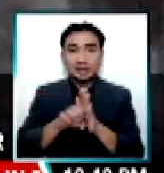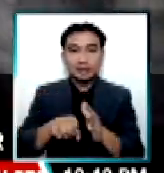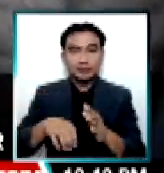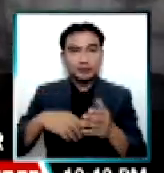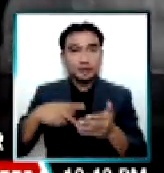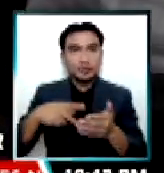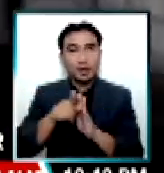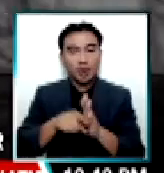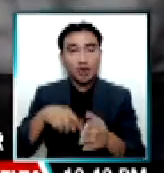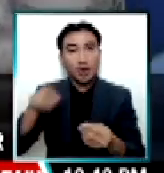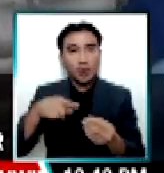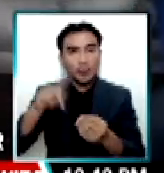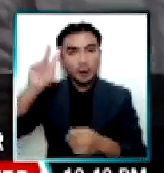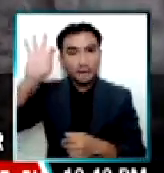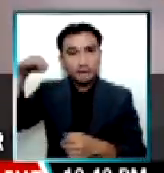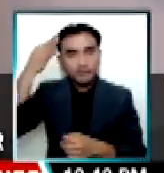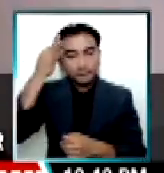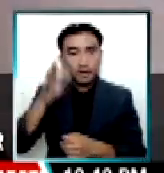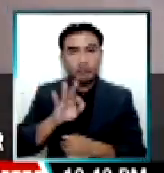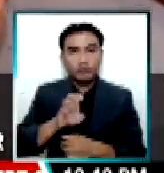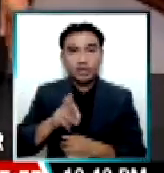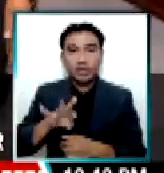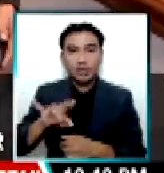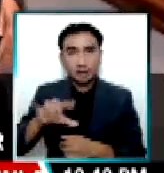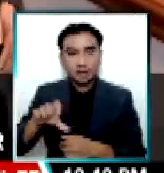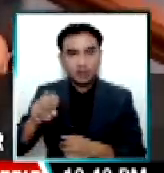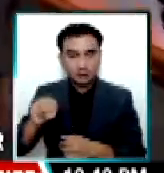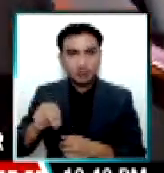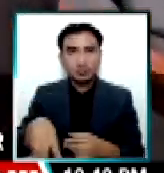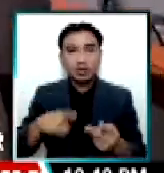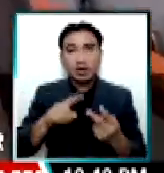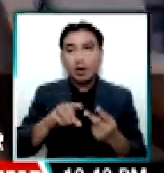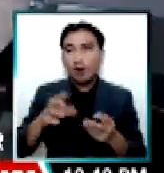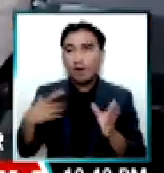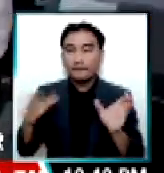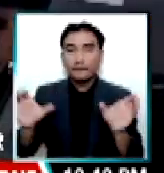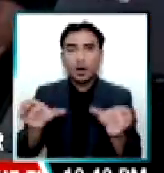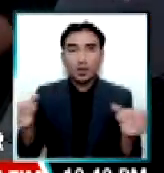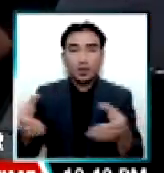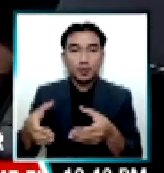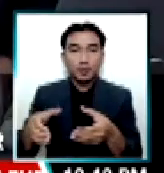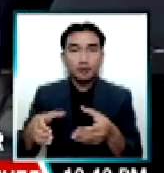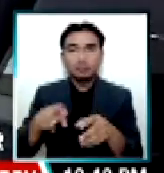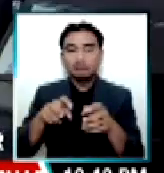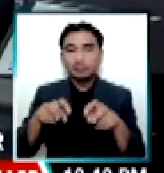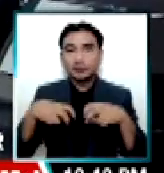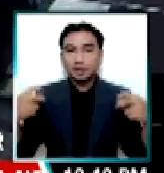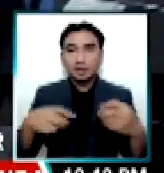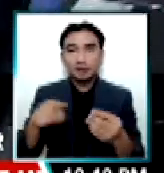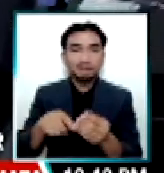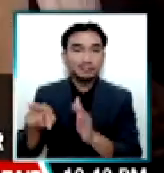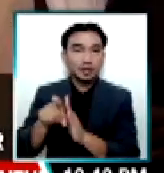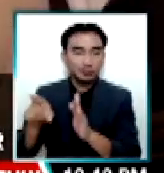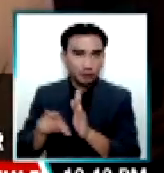ang maging chairman ng Committee on Constitutional Amendments, isang komite na karaniwang pinamumunuan ng isang abogado at legal